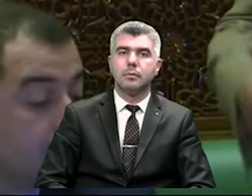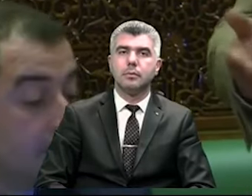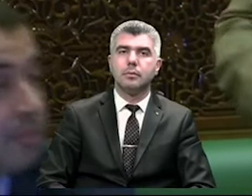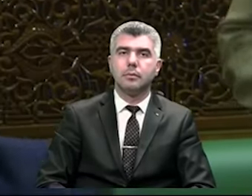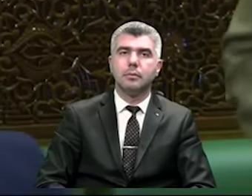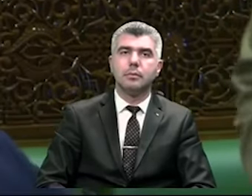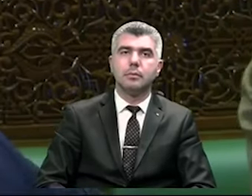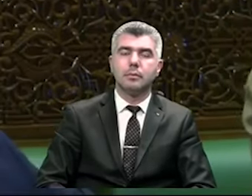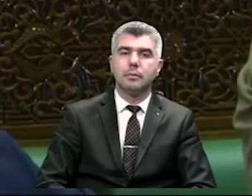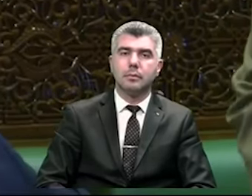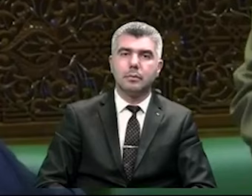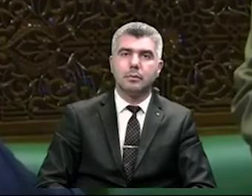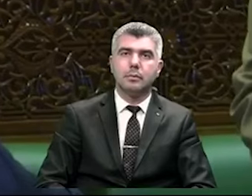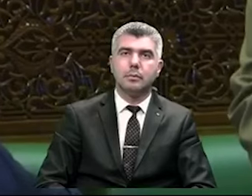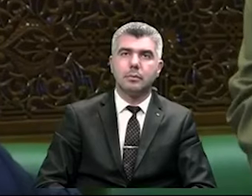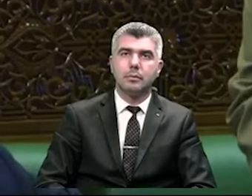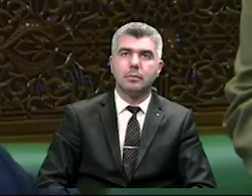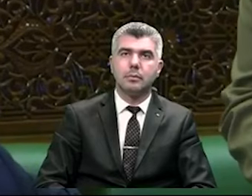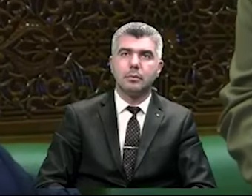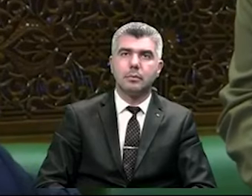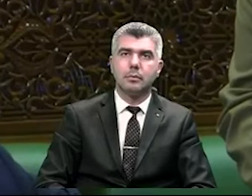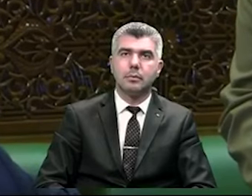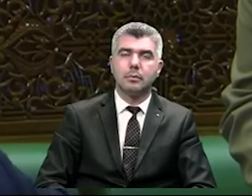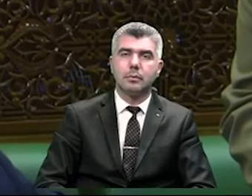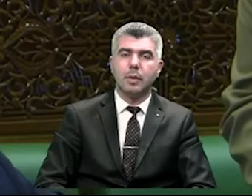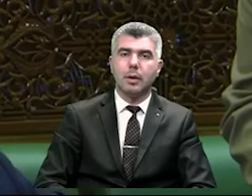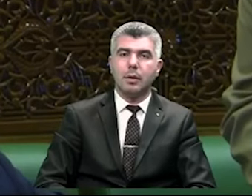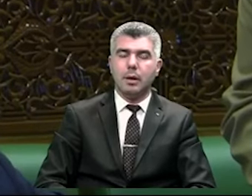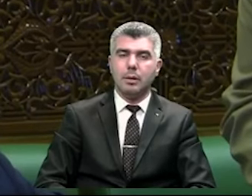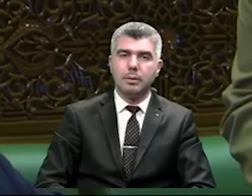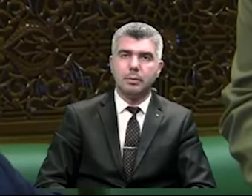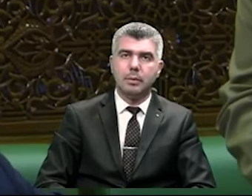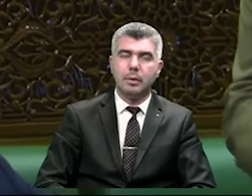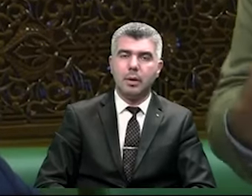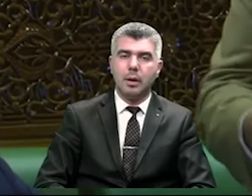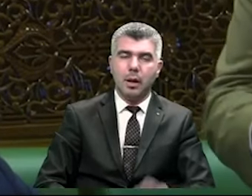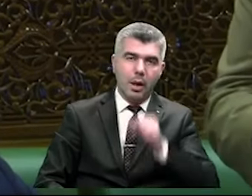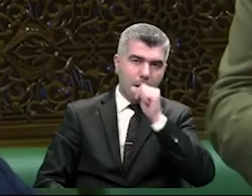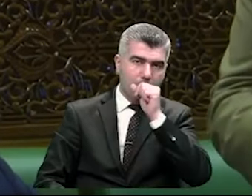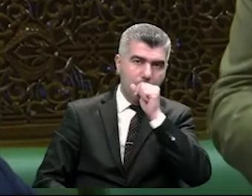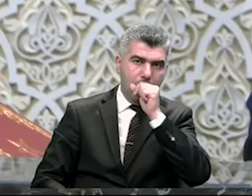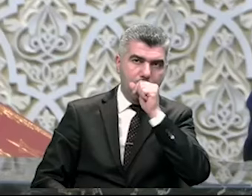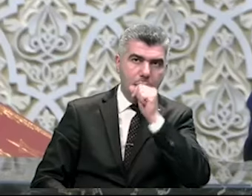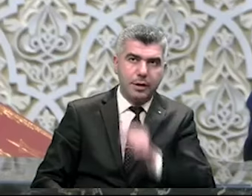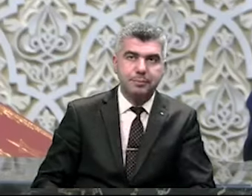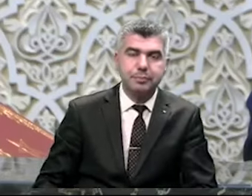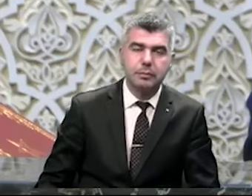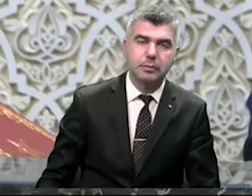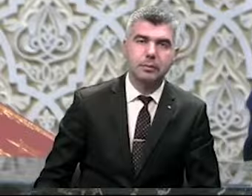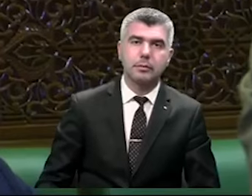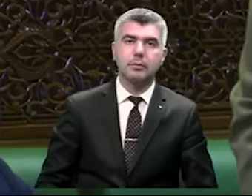الرئيس الصوت تفضل الصوت دابا كين مزيود الحساب نعاود الحساب